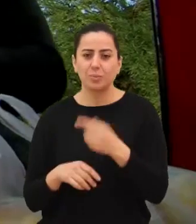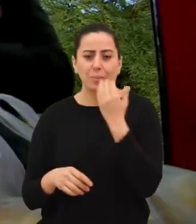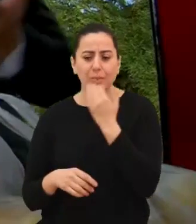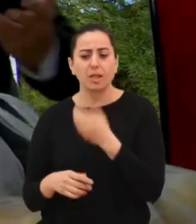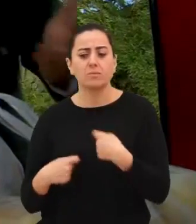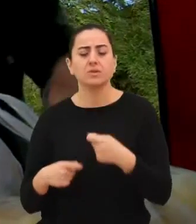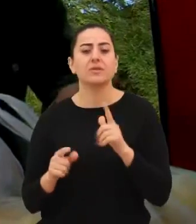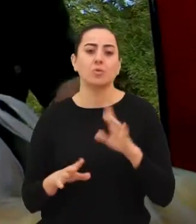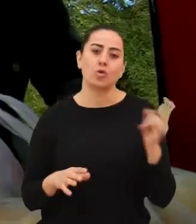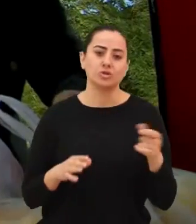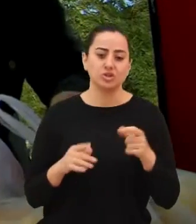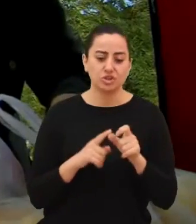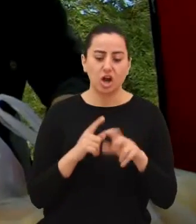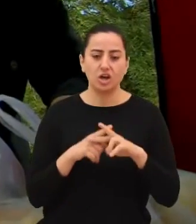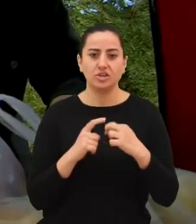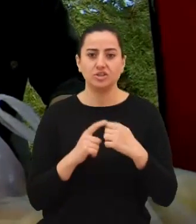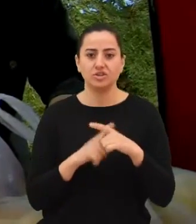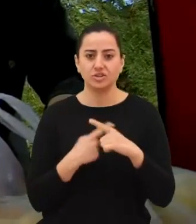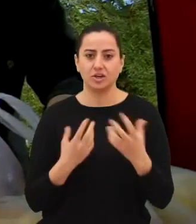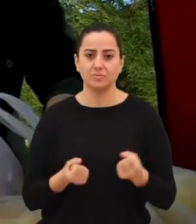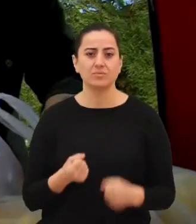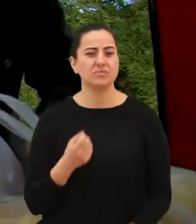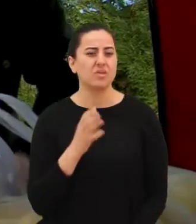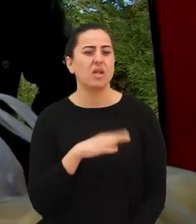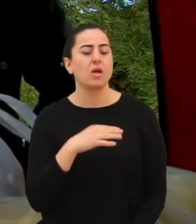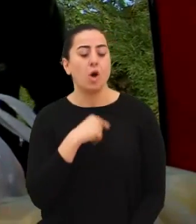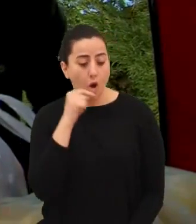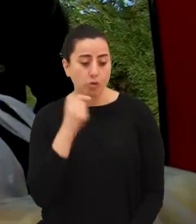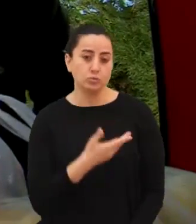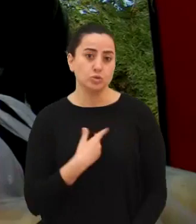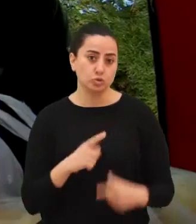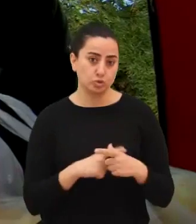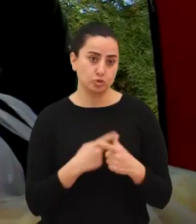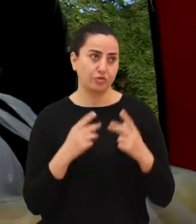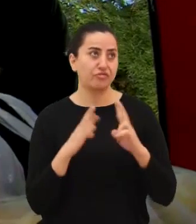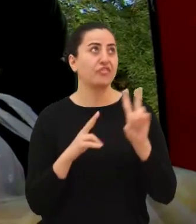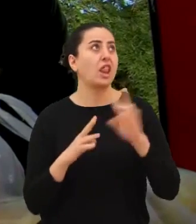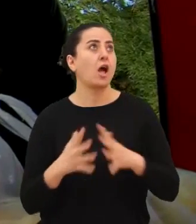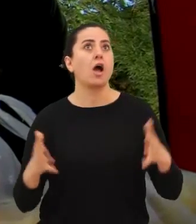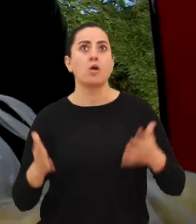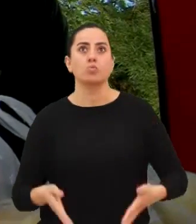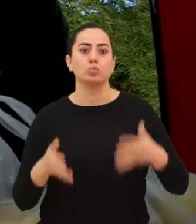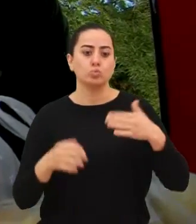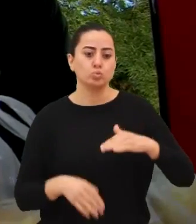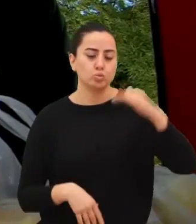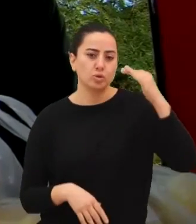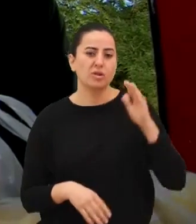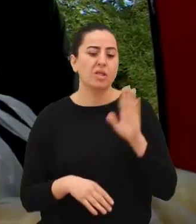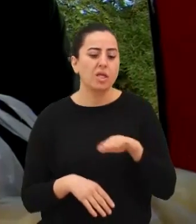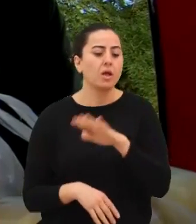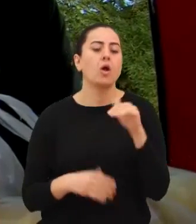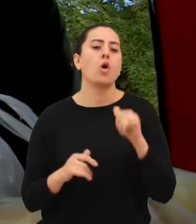dayanmaz çünkü. Tabii canım, böyle adi şeyler alma. Şimdi benim oğlan Junior villalarda büyümüş. Böyle adi çakma